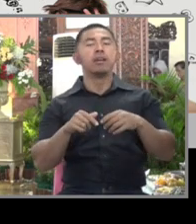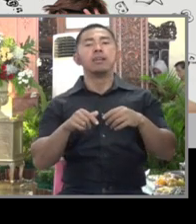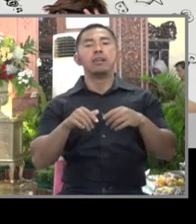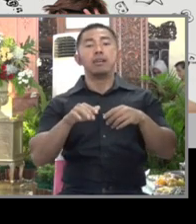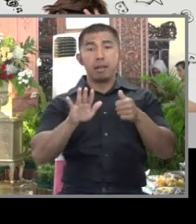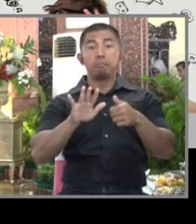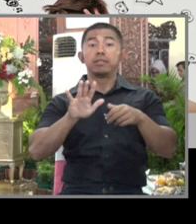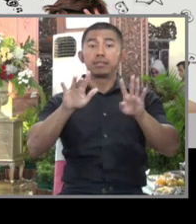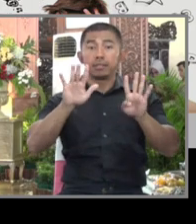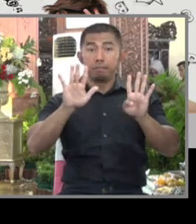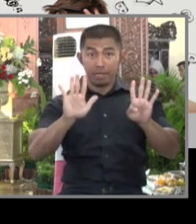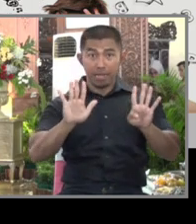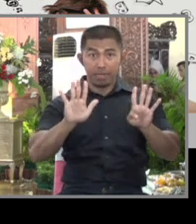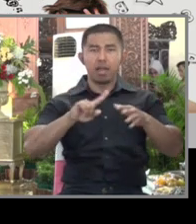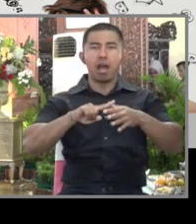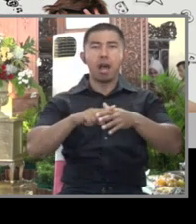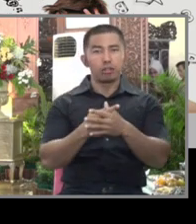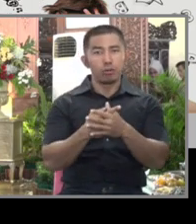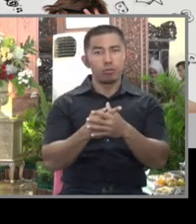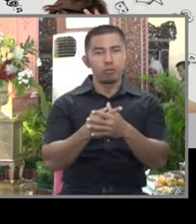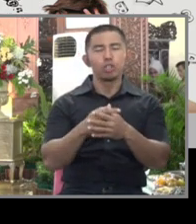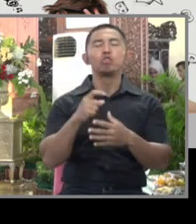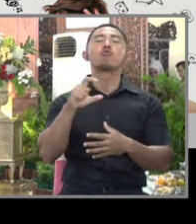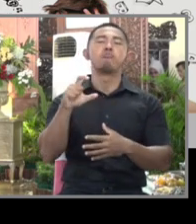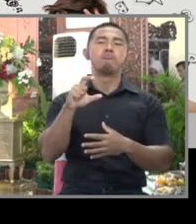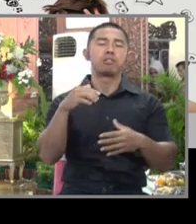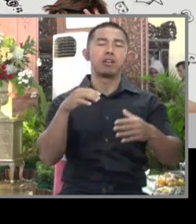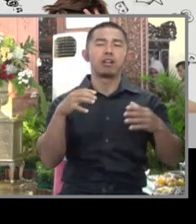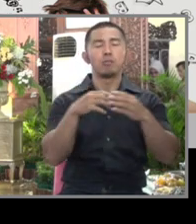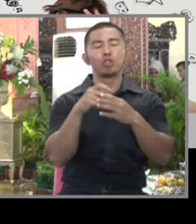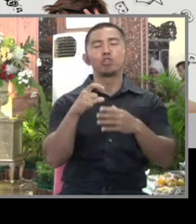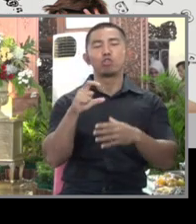64,69 atau masih berkategori cukup.